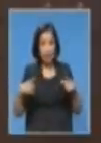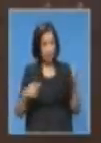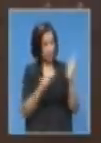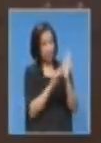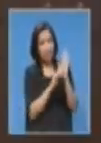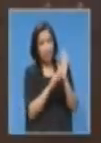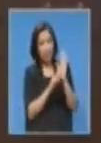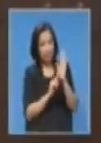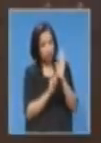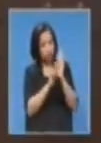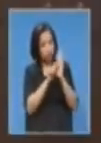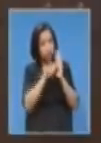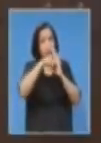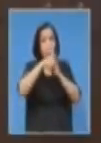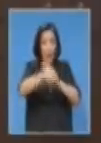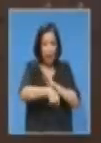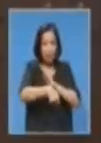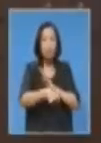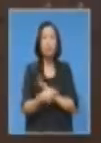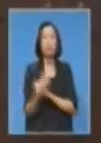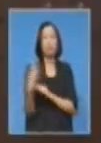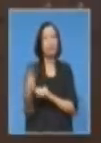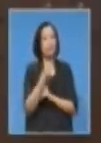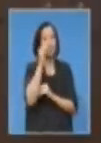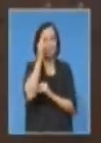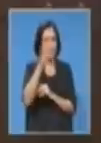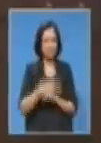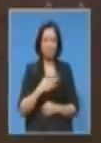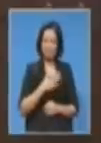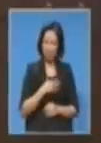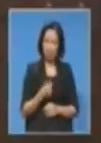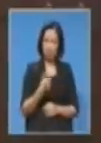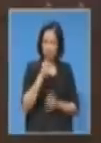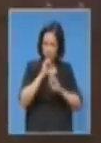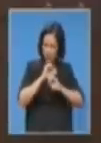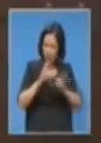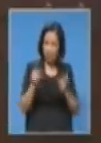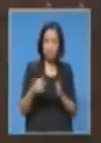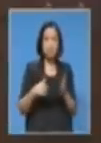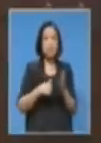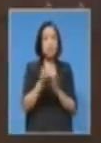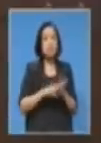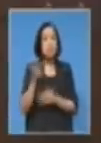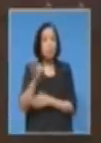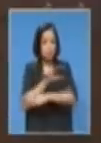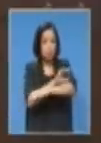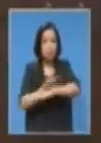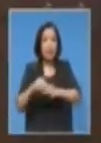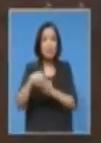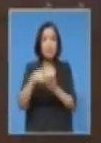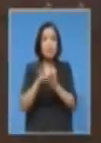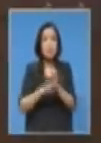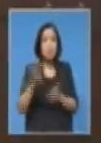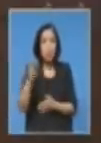ท่านผมชอบตรงเรื่องของขนส่งมวลชนมากนะฮะหนึ่งชัดเจนสีม่วงเนี่ยปลายปี